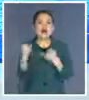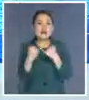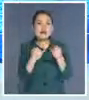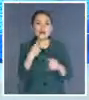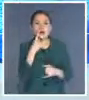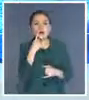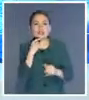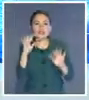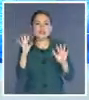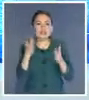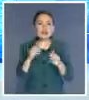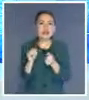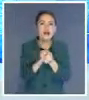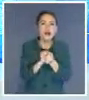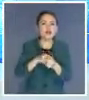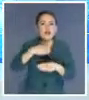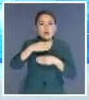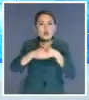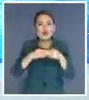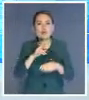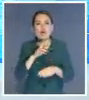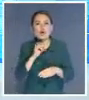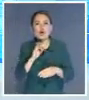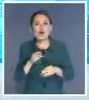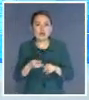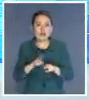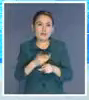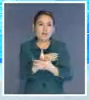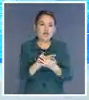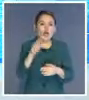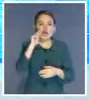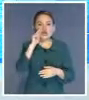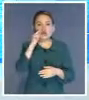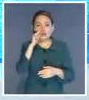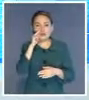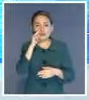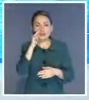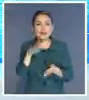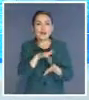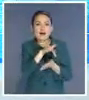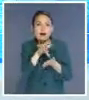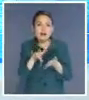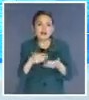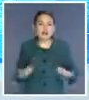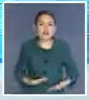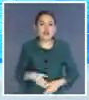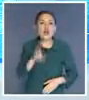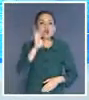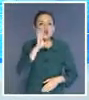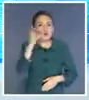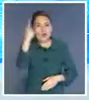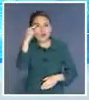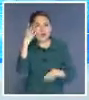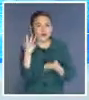Сары қызыл түсті жылтыр қағазға оралған ұлттық тағам құрттың осындай түрлерін шымкенттік бойжеткен Ажар Әштен ойлап тапты. Ол